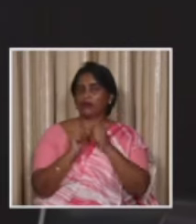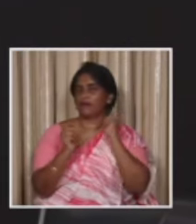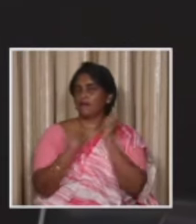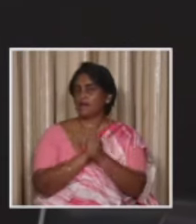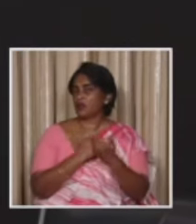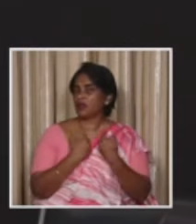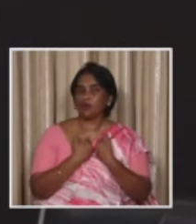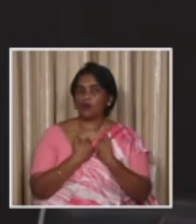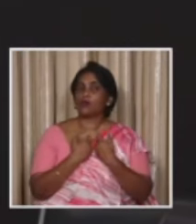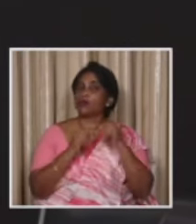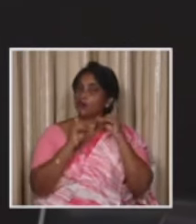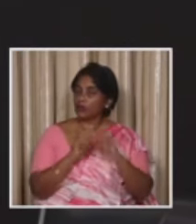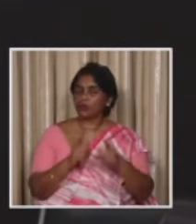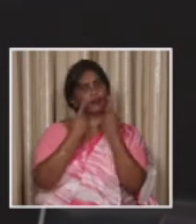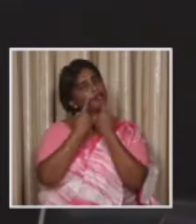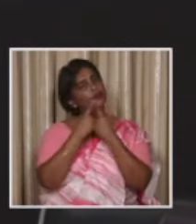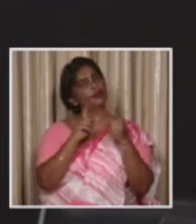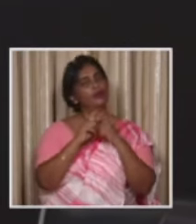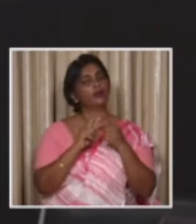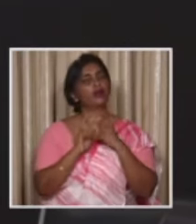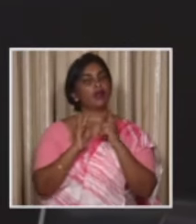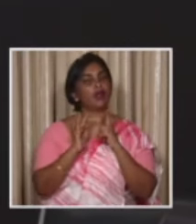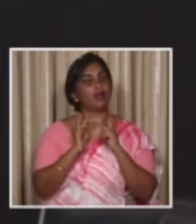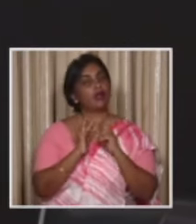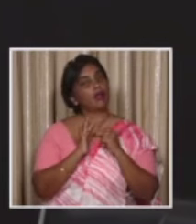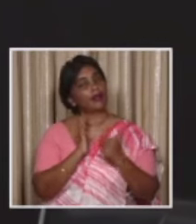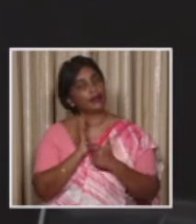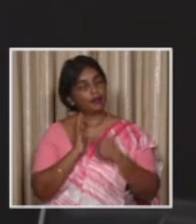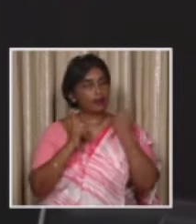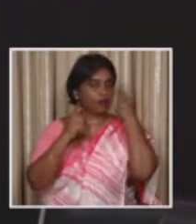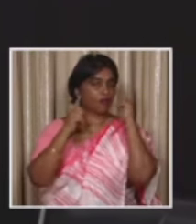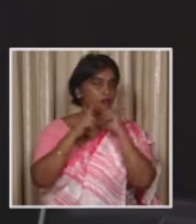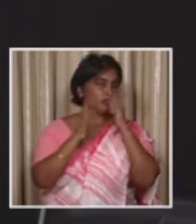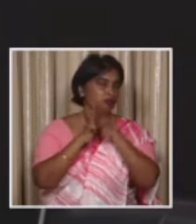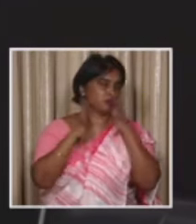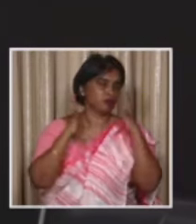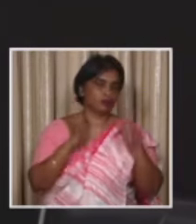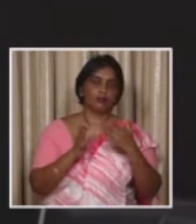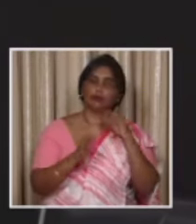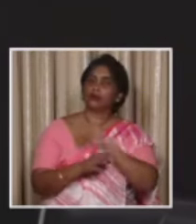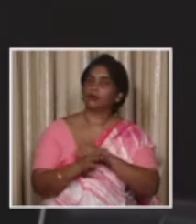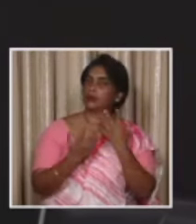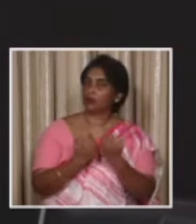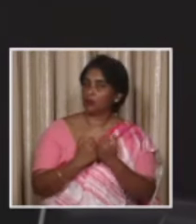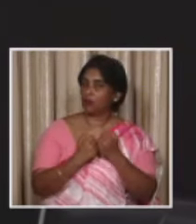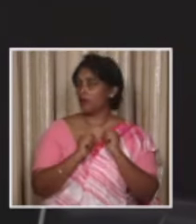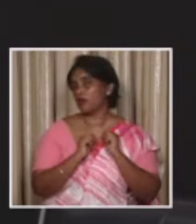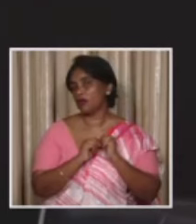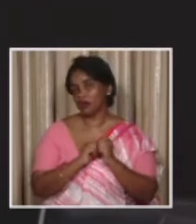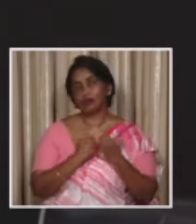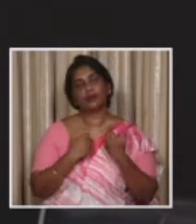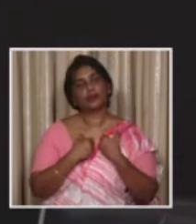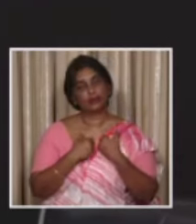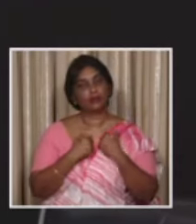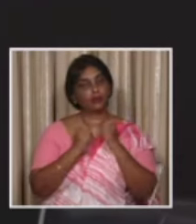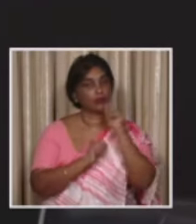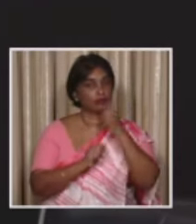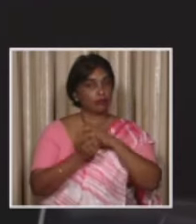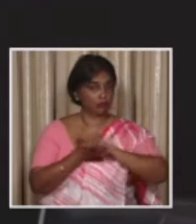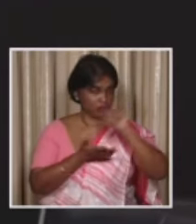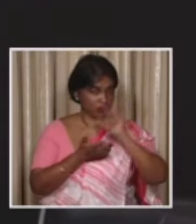කරගන්නේ? එහෙම නැත්නම් විවිධ IT ශේෂ්ඨ හරහා එවැනි විශාල ප්‍රමාණයේ ඉපීම් ලබා ගන්න පුළුවන් අපි ශ්‍රමිකයෝ අපි